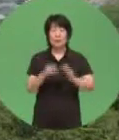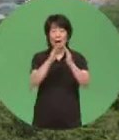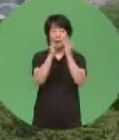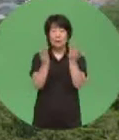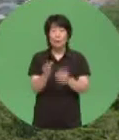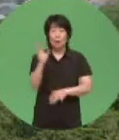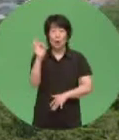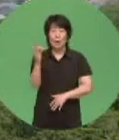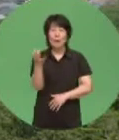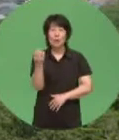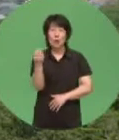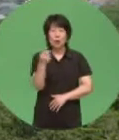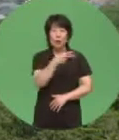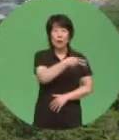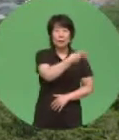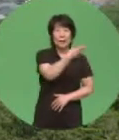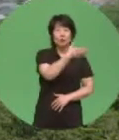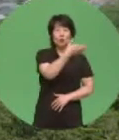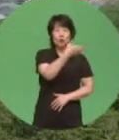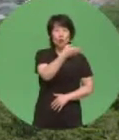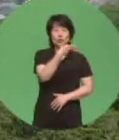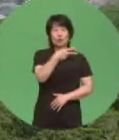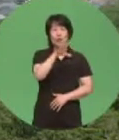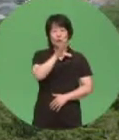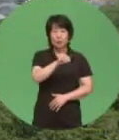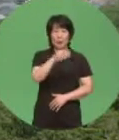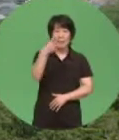金総額は